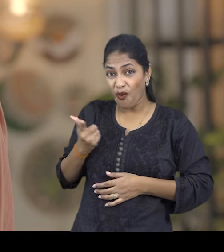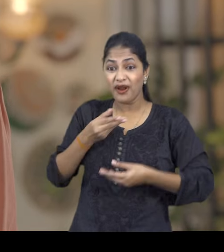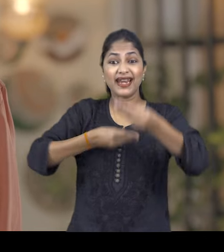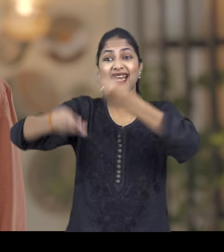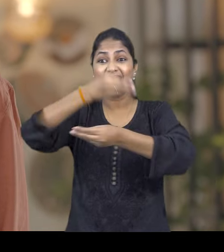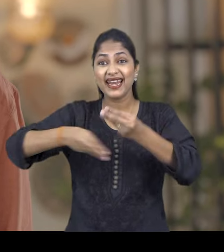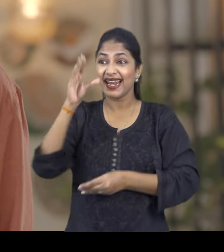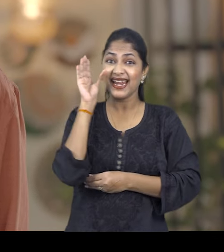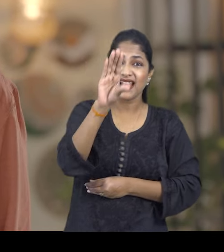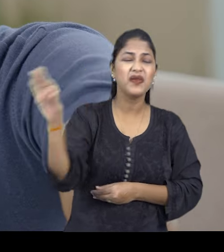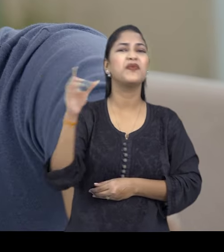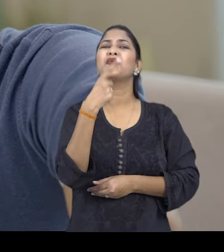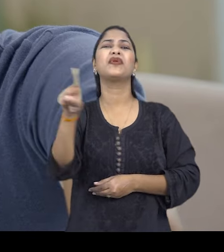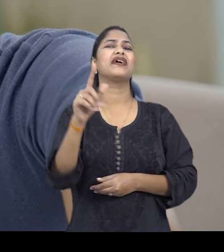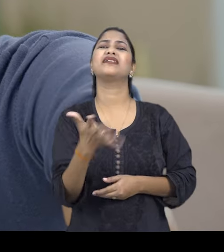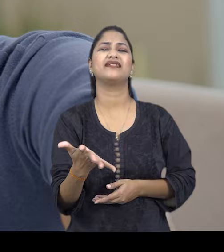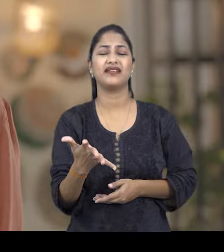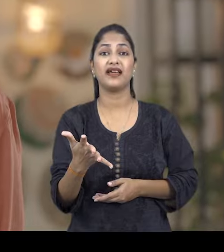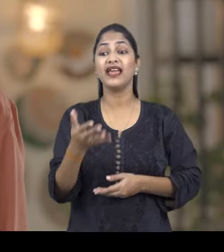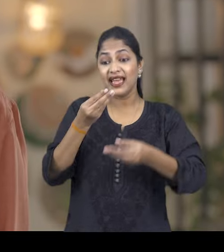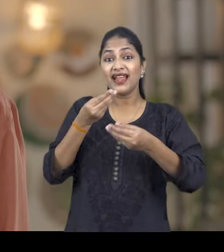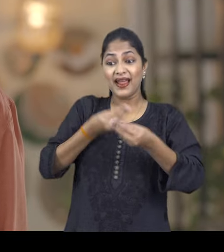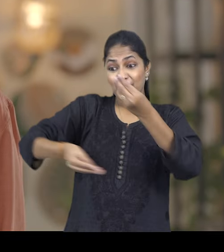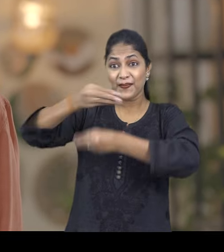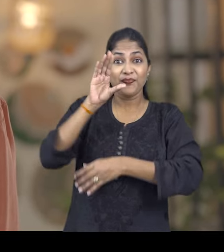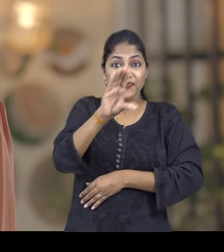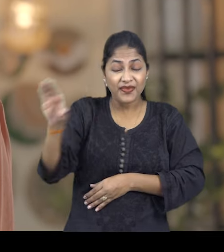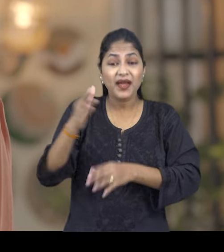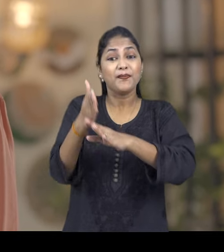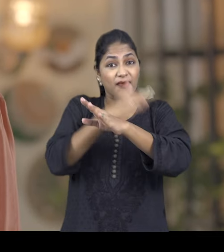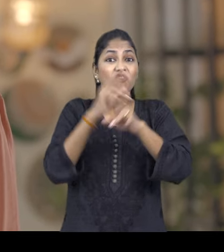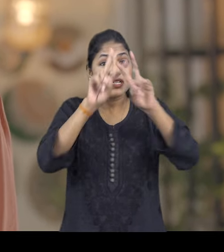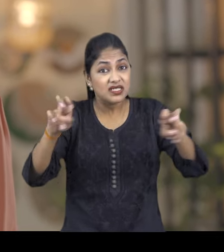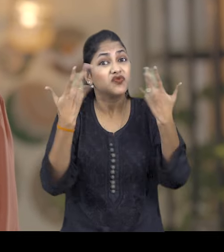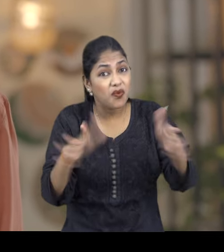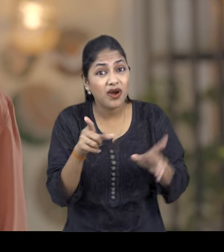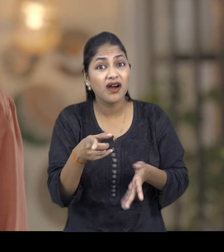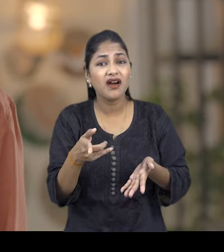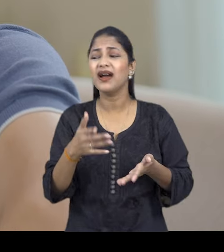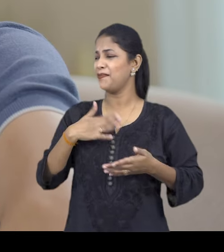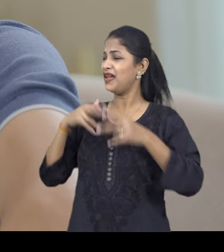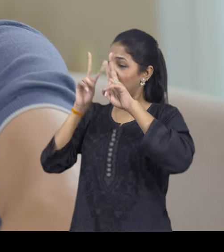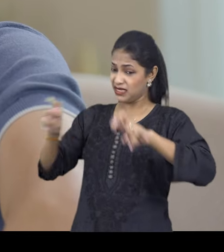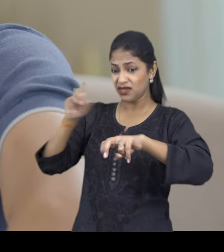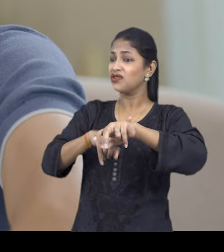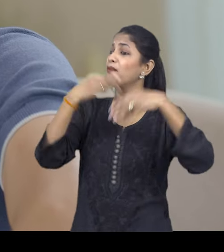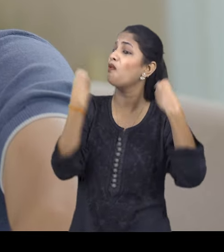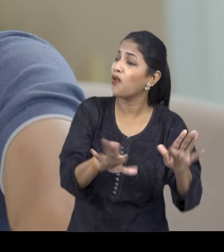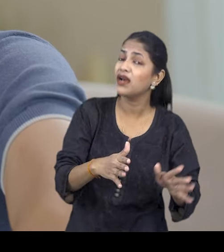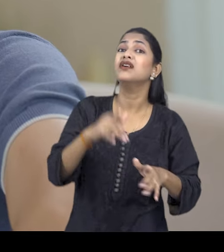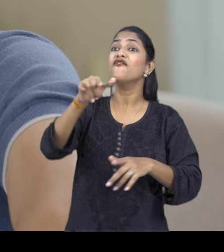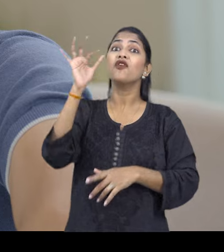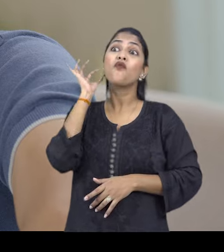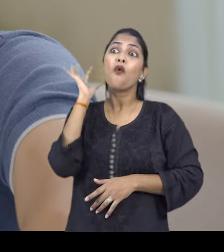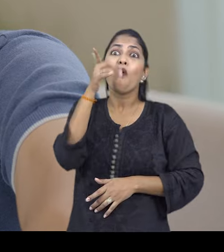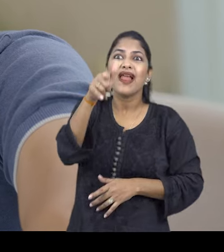ટ્રેડિંગ કરવું એ કોઈ સમજદારીનું કામ નથી. વ્યવહાર કરતા પહેલા શું તે રિસર્ચ કરી હતી? હું રિસર્ચમાં સમય બગાડીશ